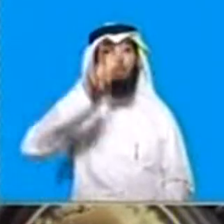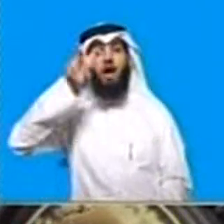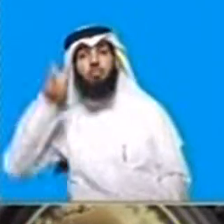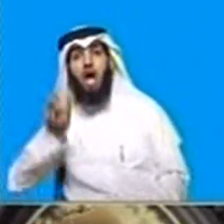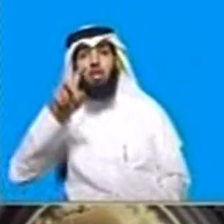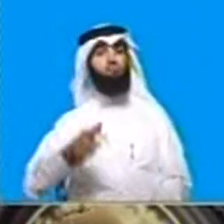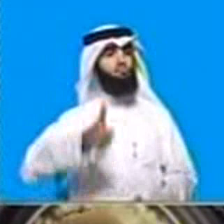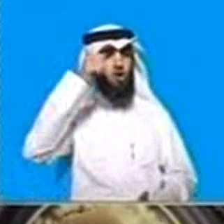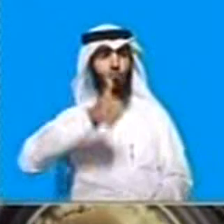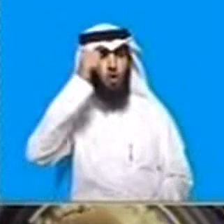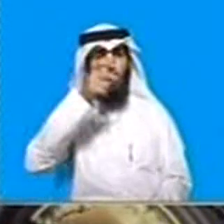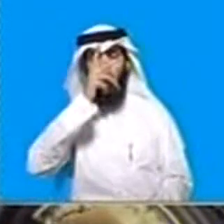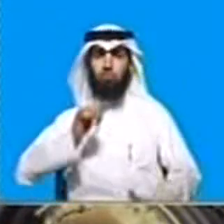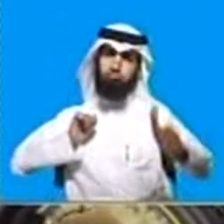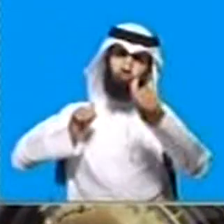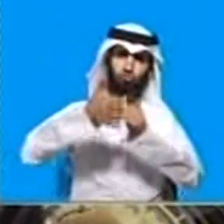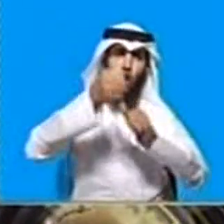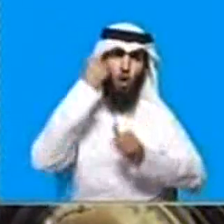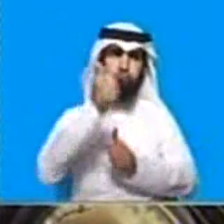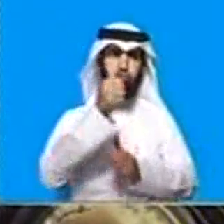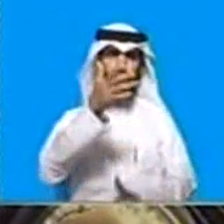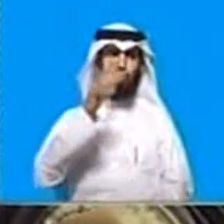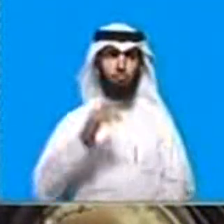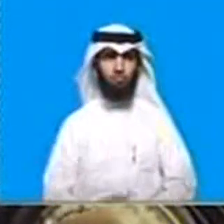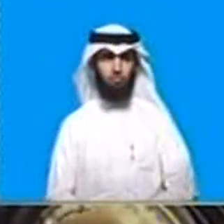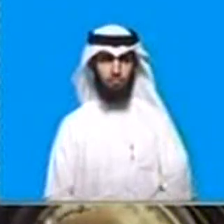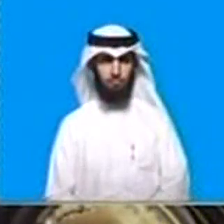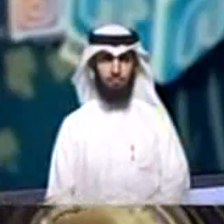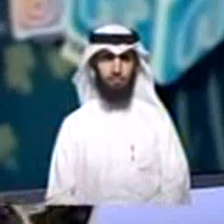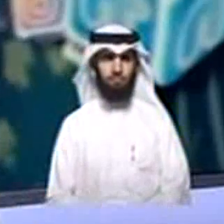الرقم القياسي بزمن 6.78.